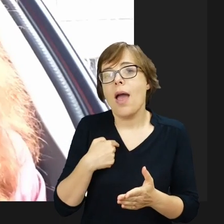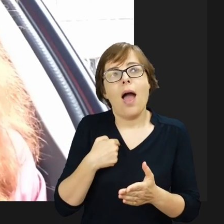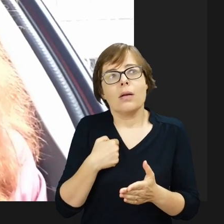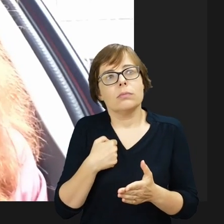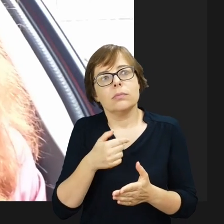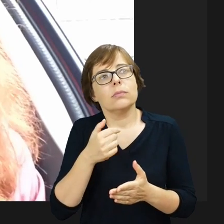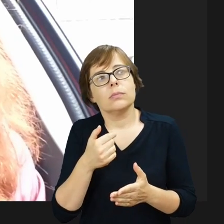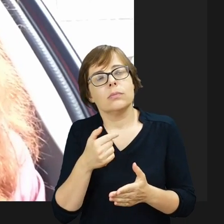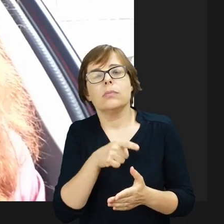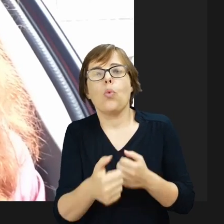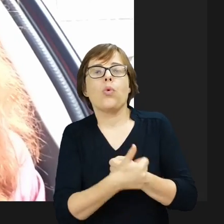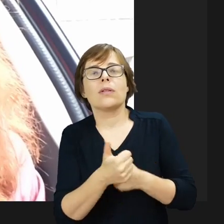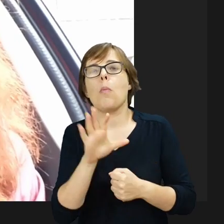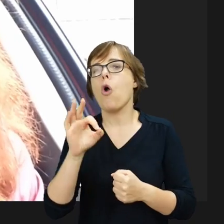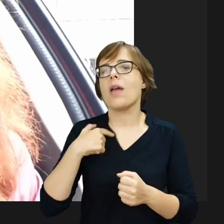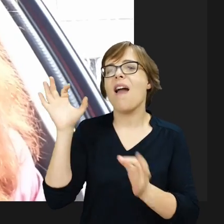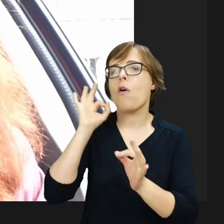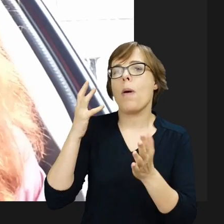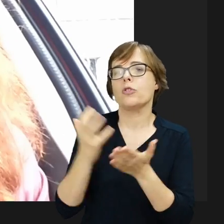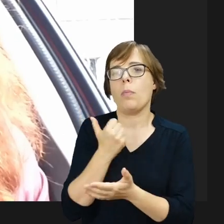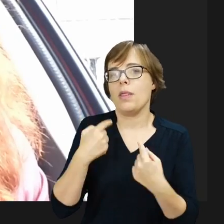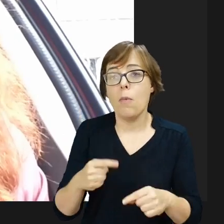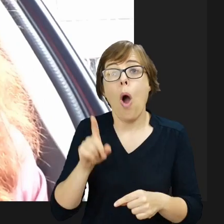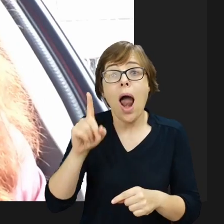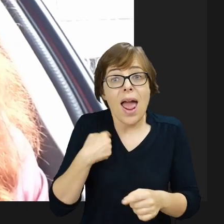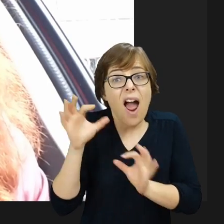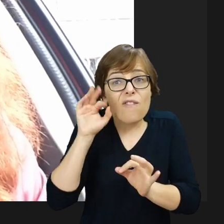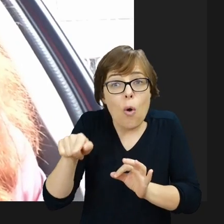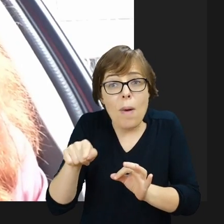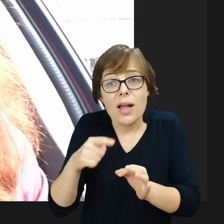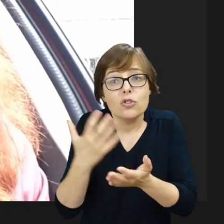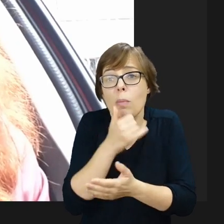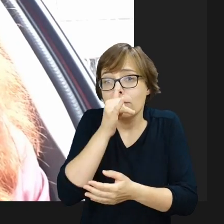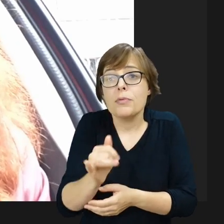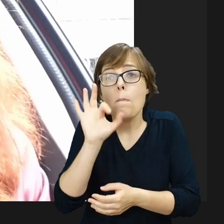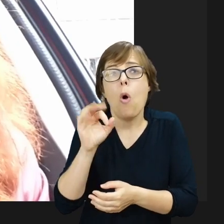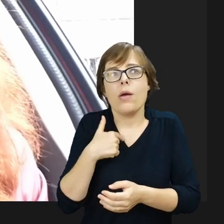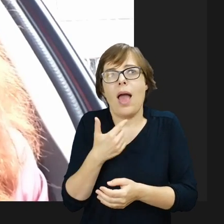nie mogłam, ponieważ nie mam uprawnień prokuratorskich. Więc